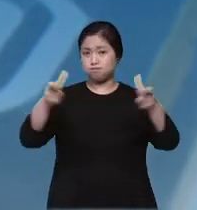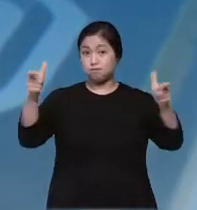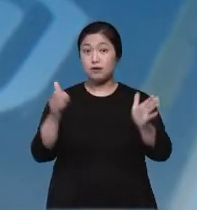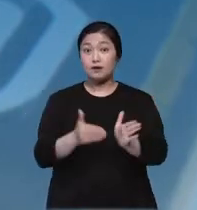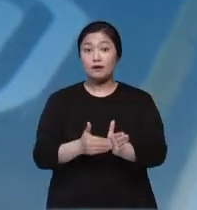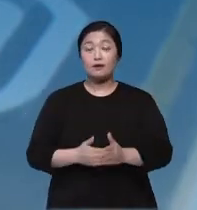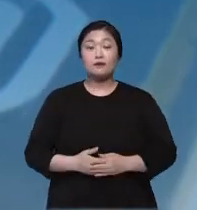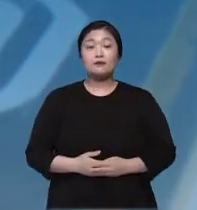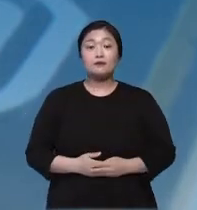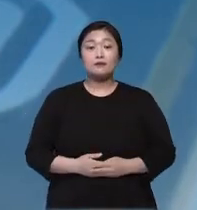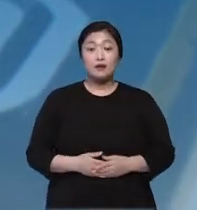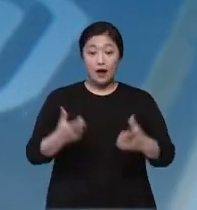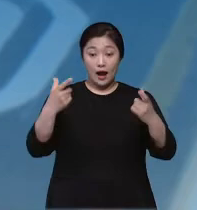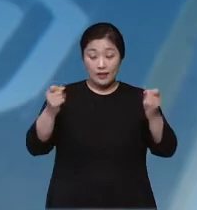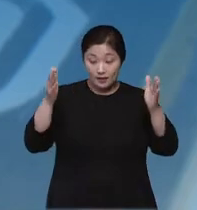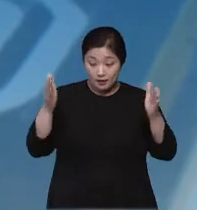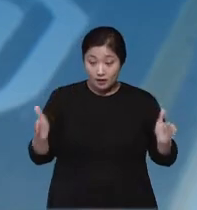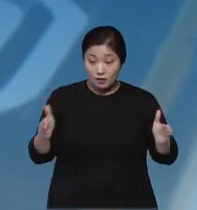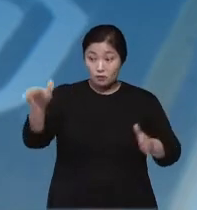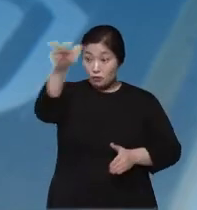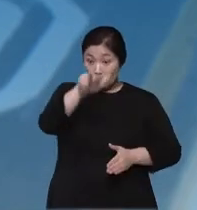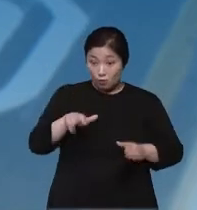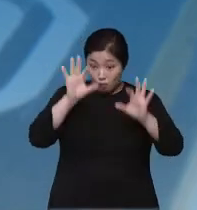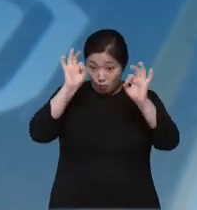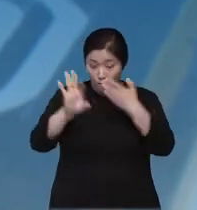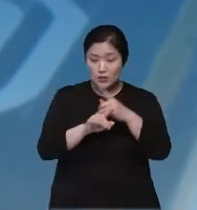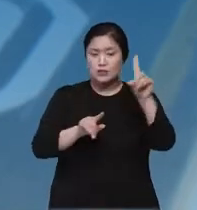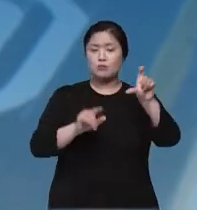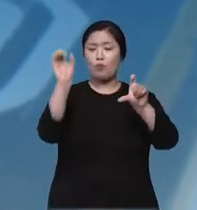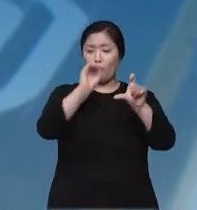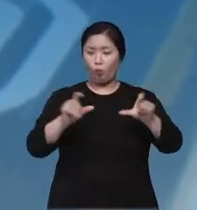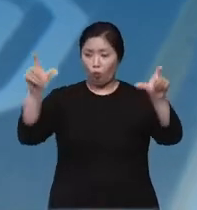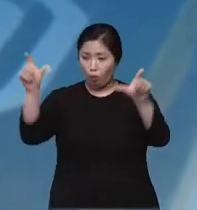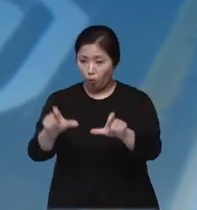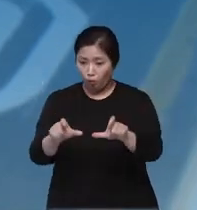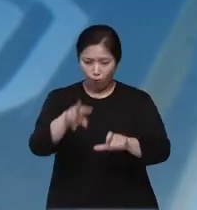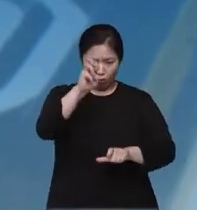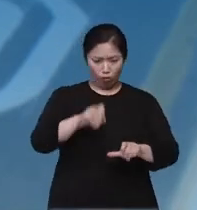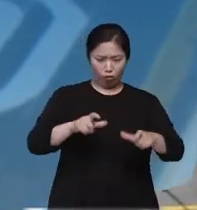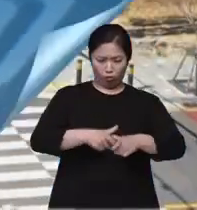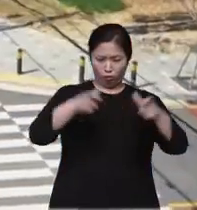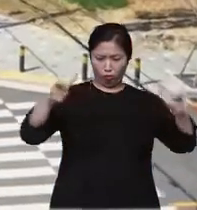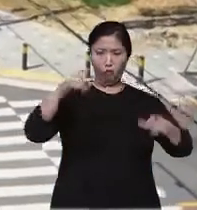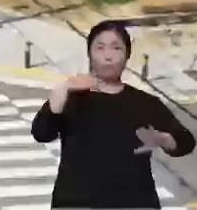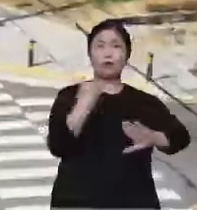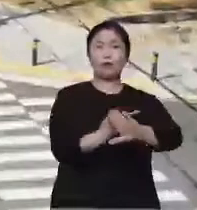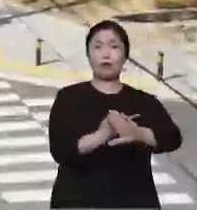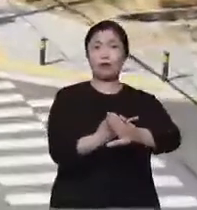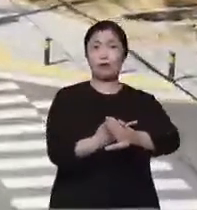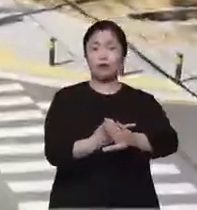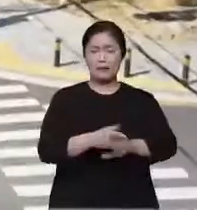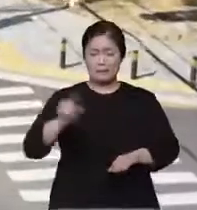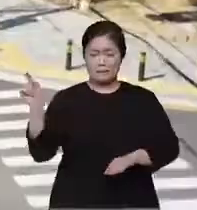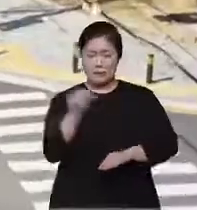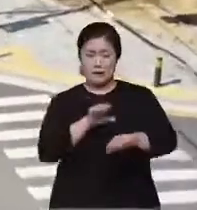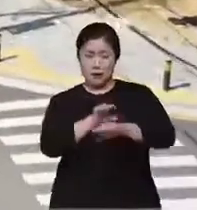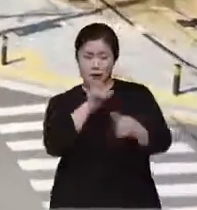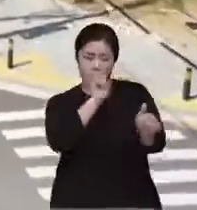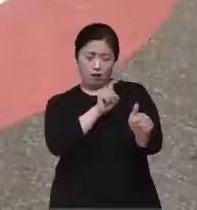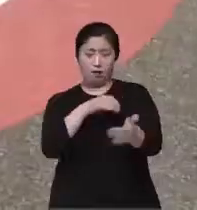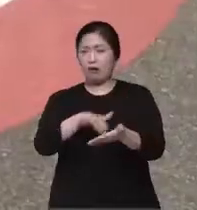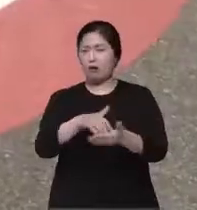늘었습니다 같은 기간 전국적으로 15% 감소한 것과 대비 됩니다 과속 단속 또